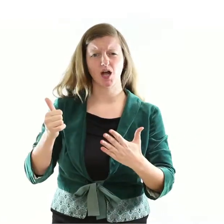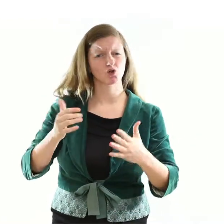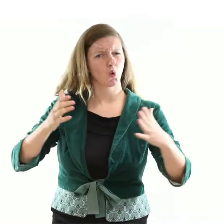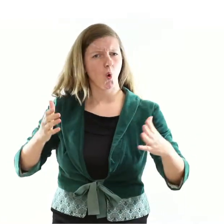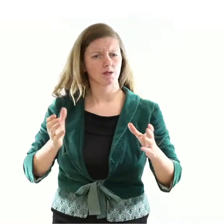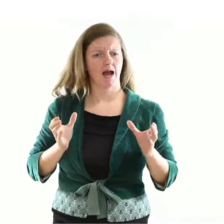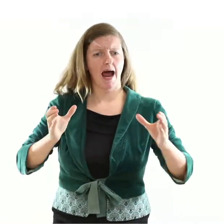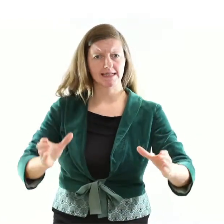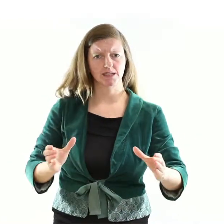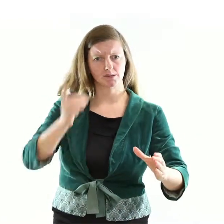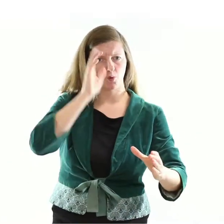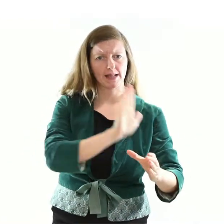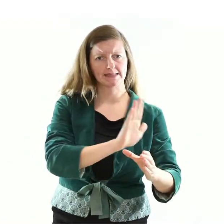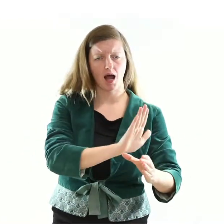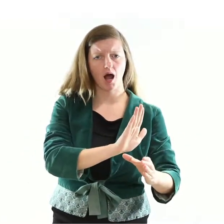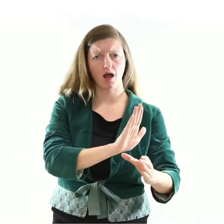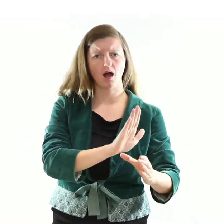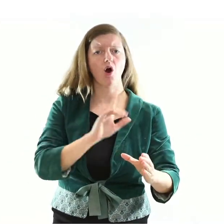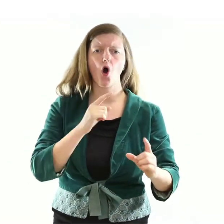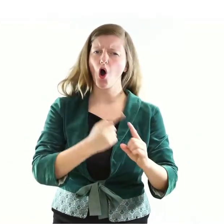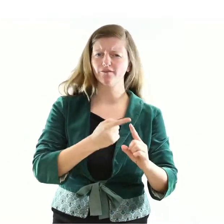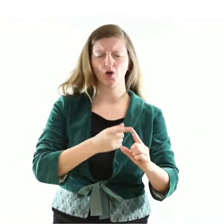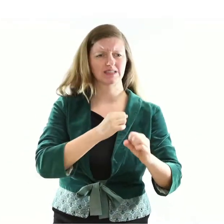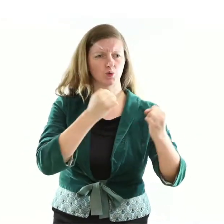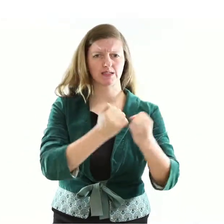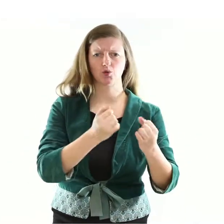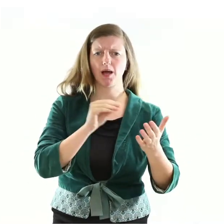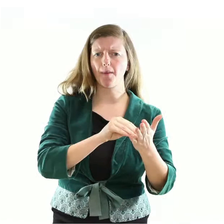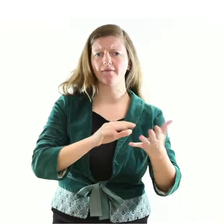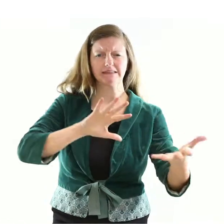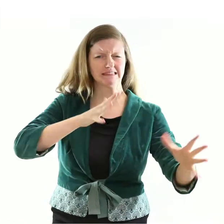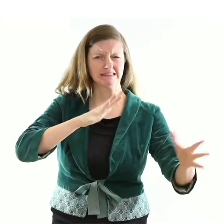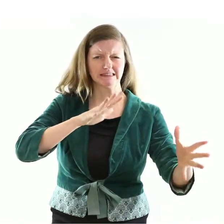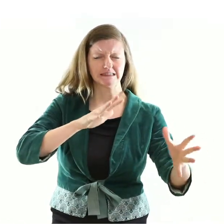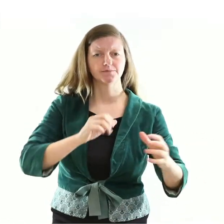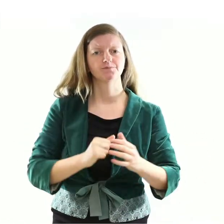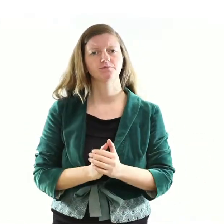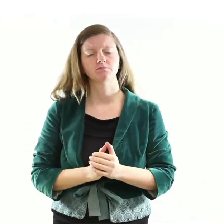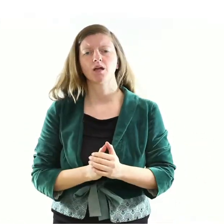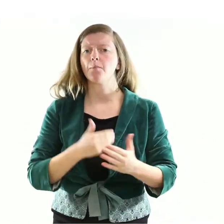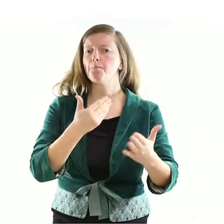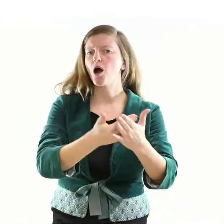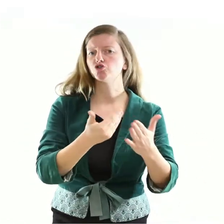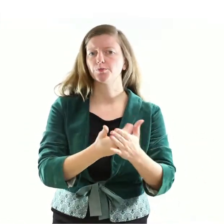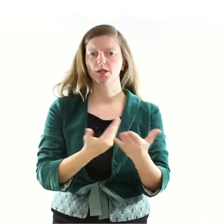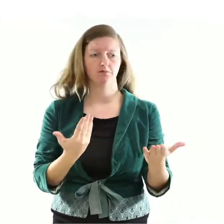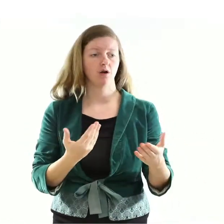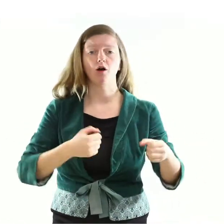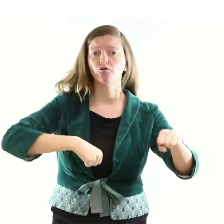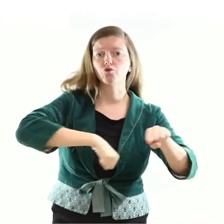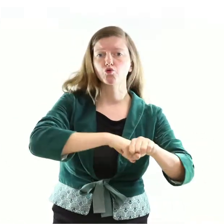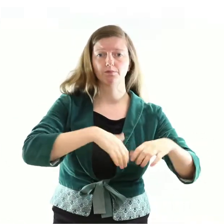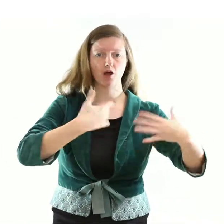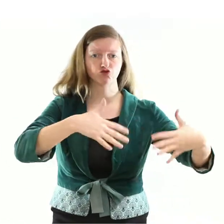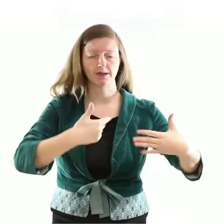Polizei, oftmals auch mit ganz kritischen Situationen verbunden. Das waren Einsätze im Zusammenhang mit